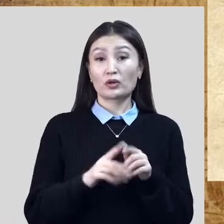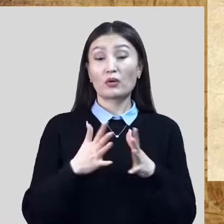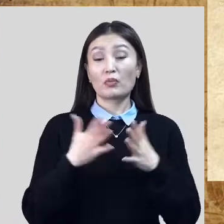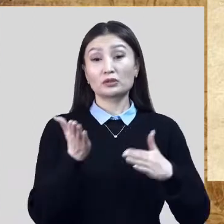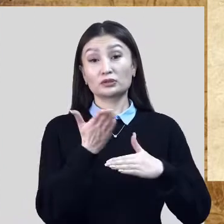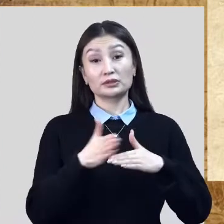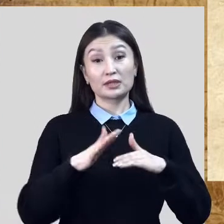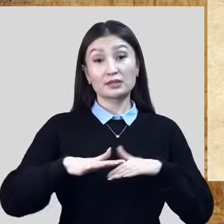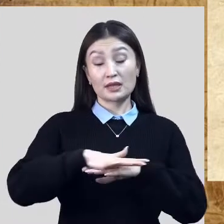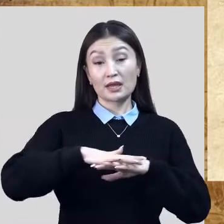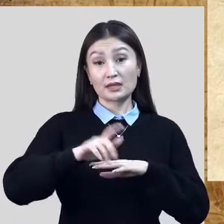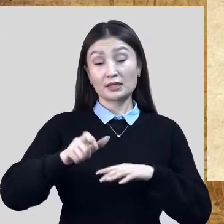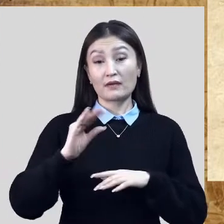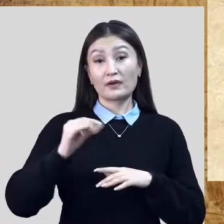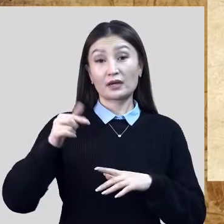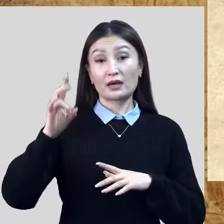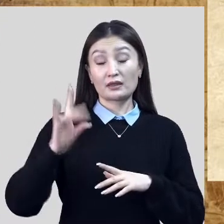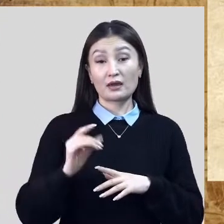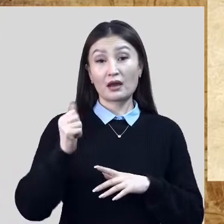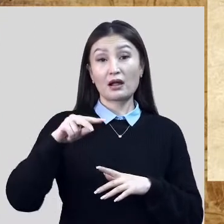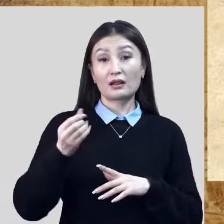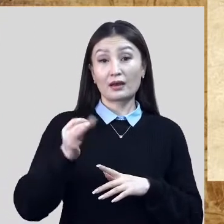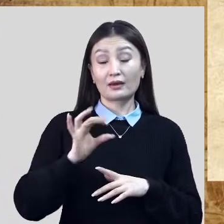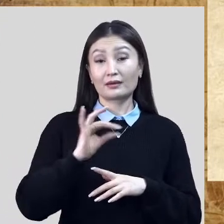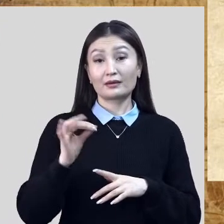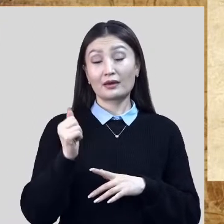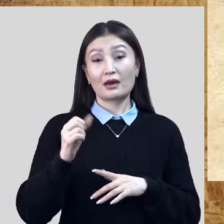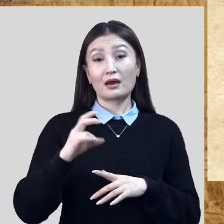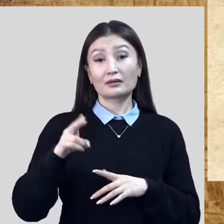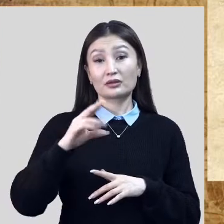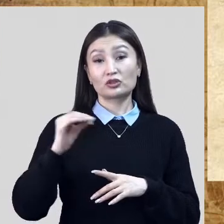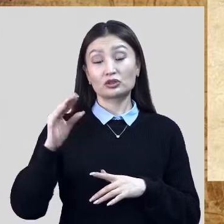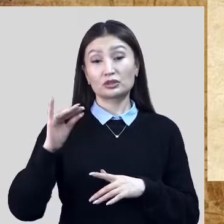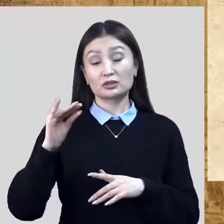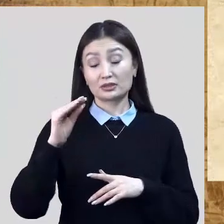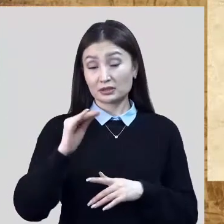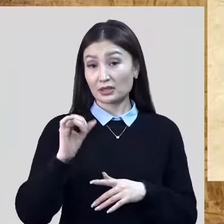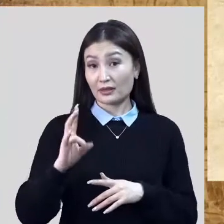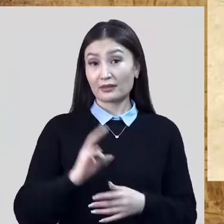подавляющую часть населения Ферганы, Алая и Андижана.